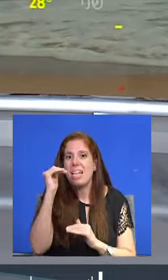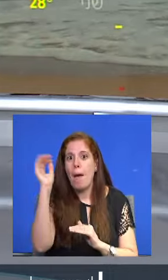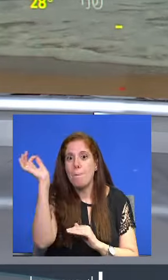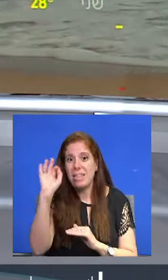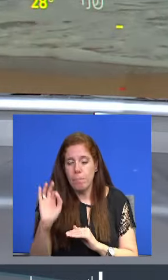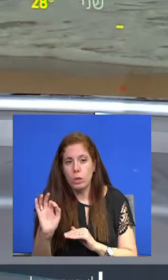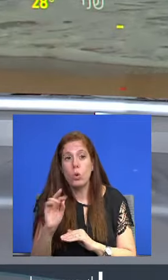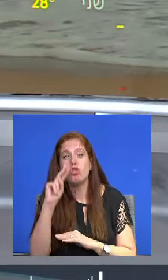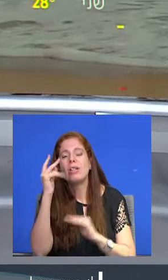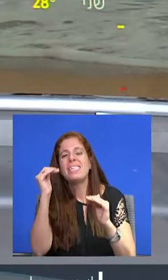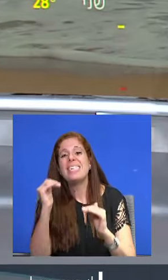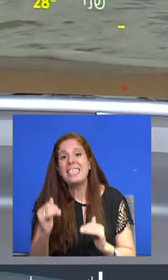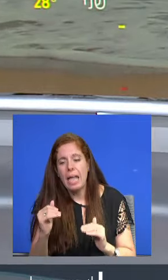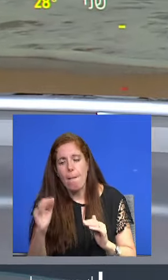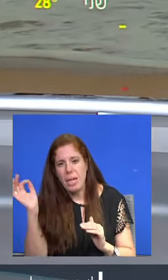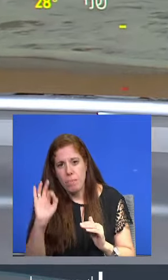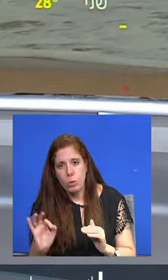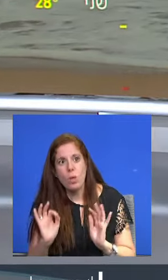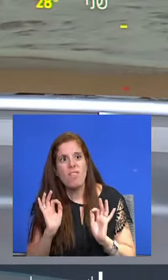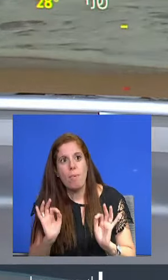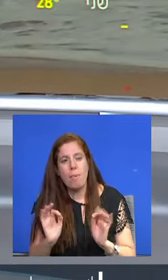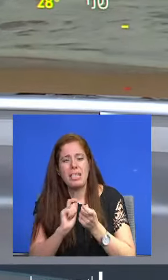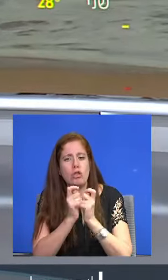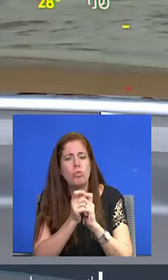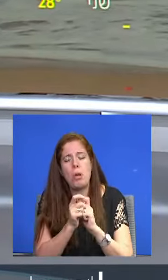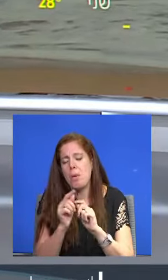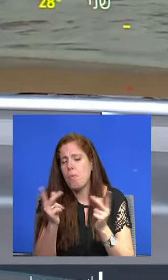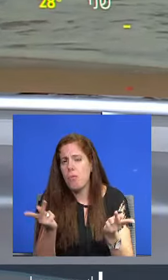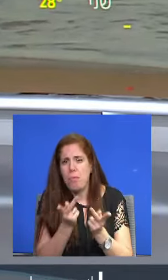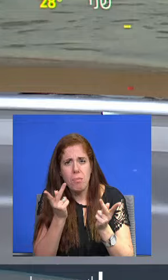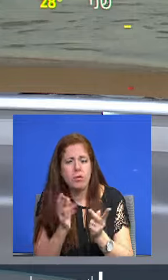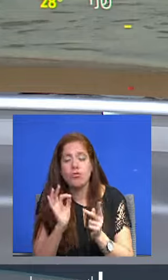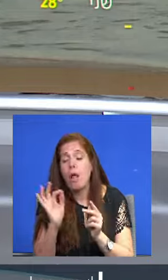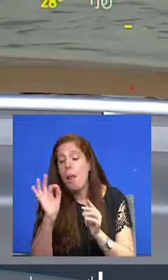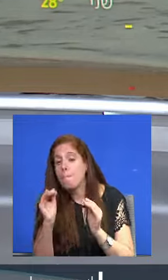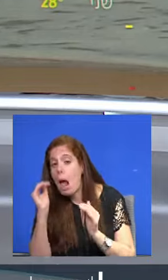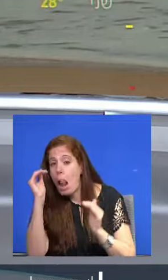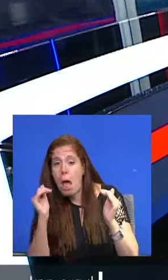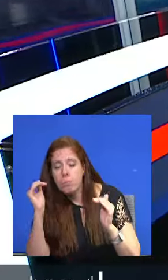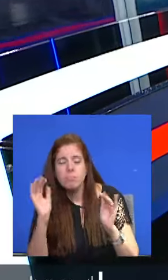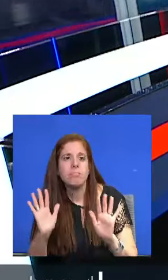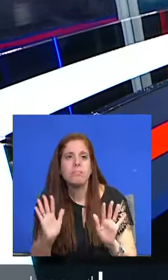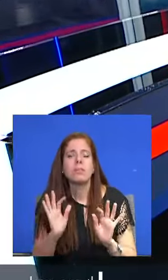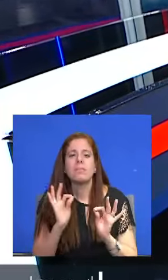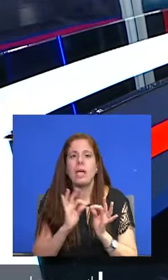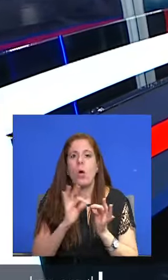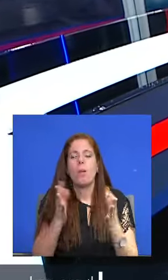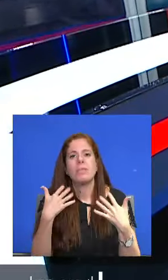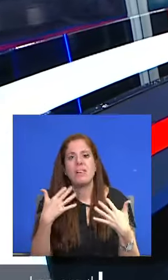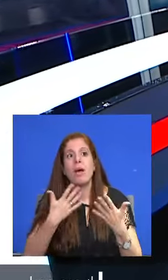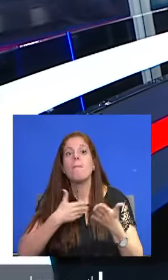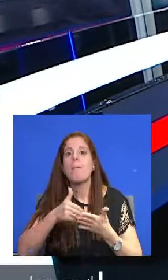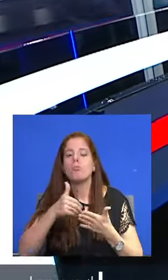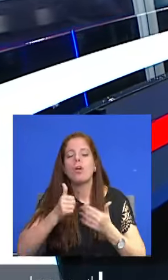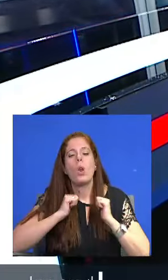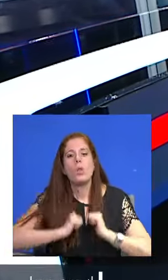שני ירידה קלה בטמפרטורות, אבל באמת השינויים הם ממש מינורים של מעלה לפה לפה מיכל, בסך הכל מזג האוויר ממשיך להיות נוח